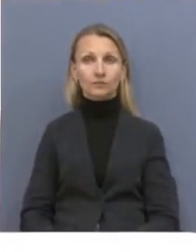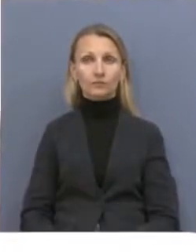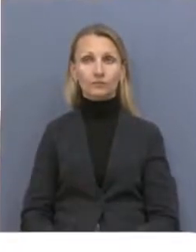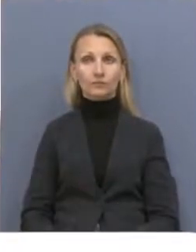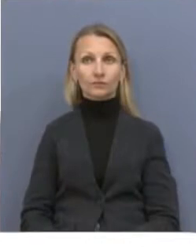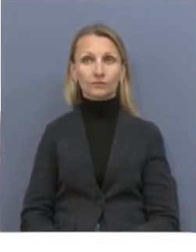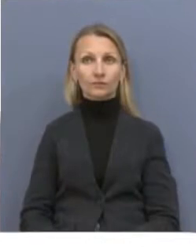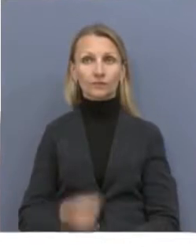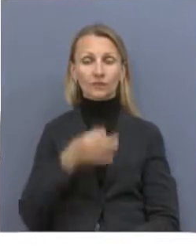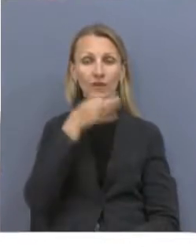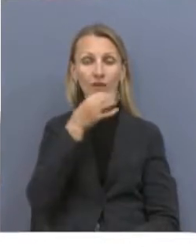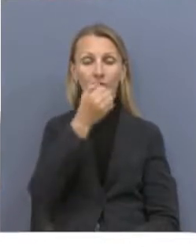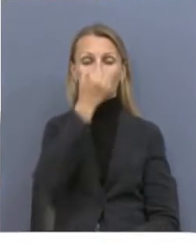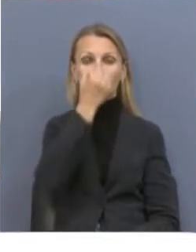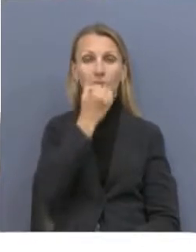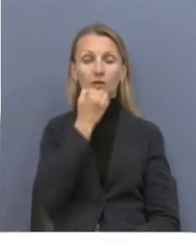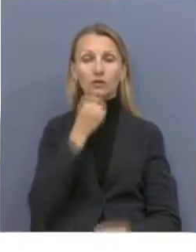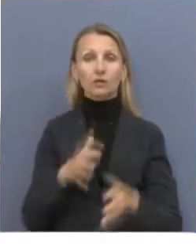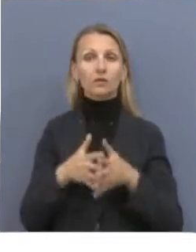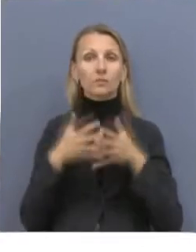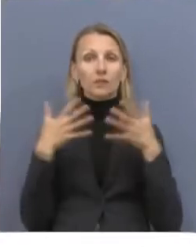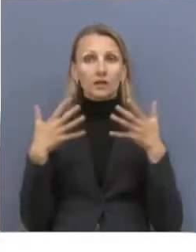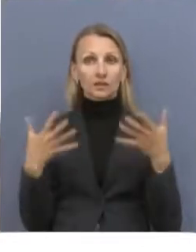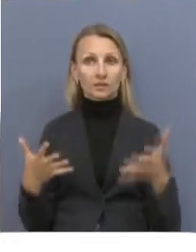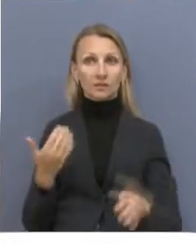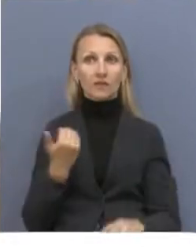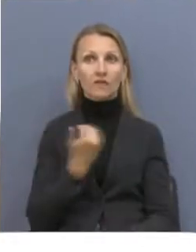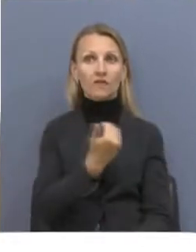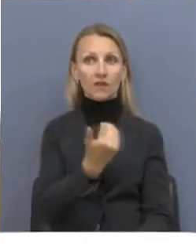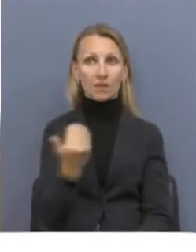Выражаю огромное спасибо, благодарность